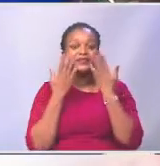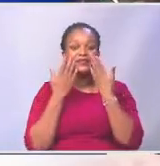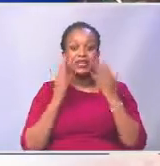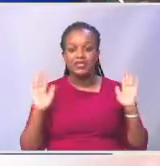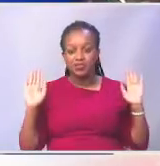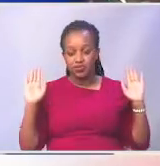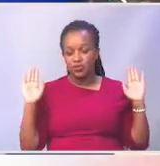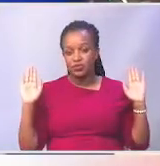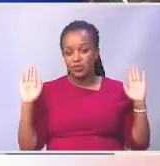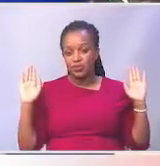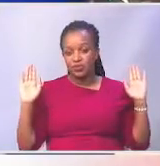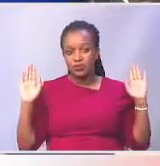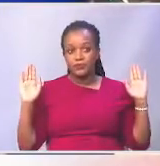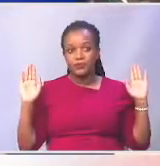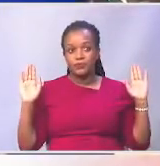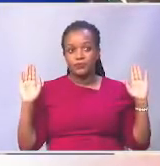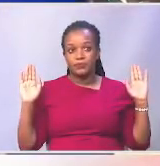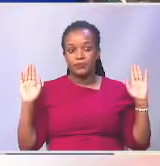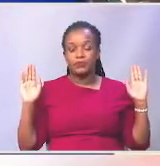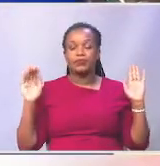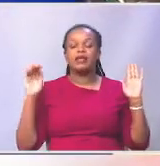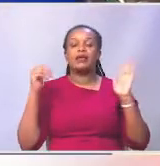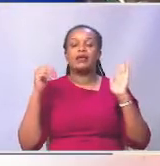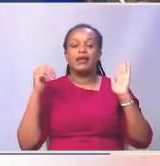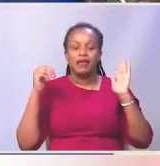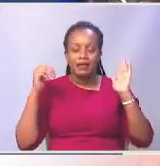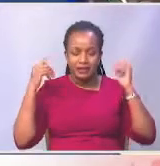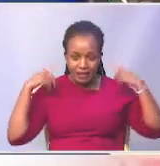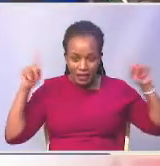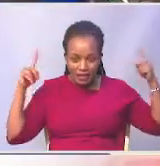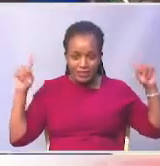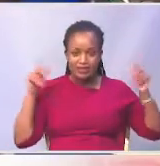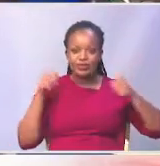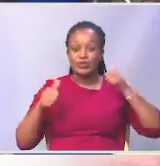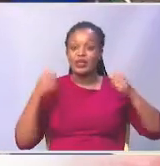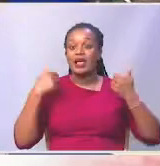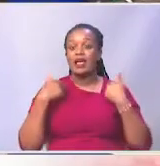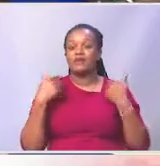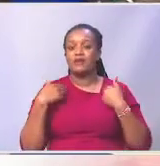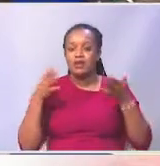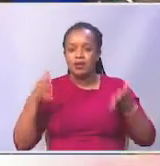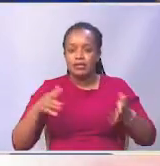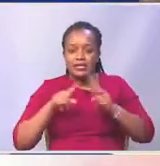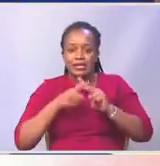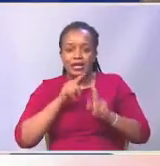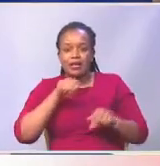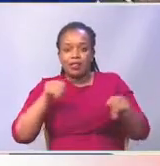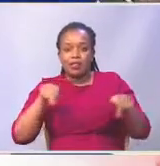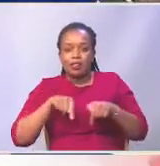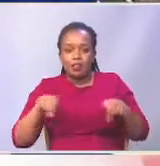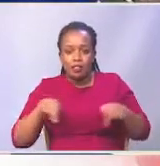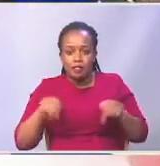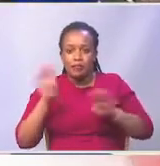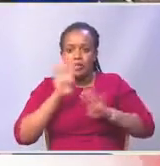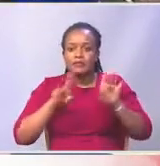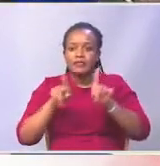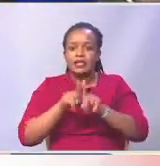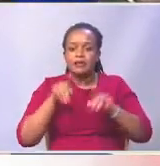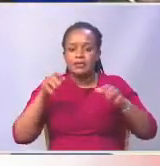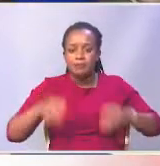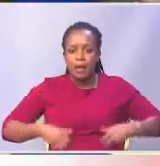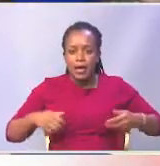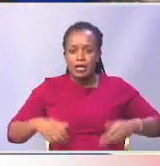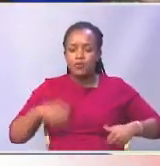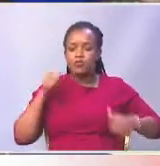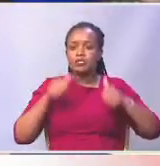ile umeona ile ile tsunami inakuja. Ndio sasa amekuwa kama ile nyani ambaye anakaa juu ya